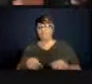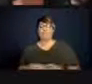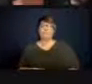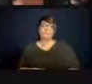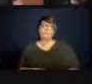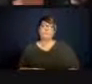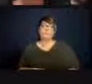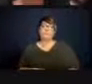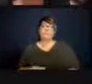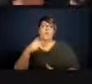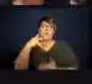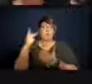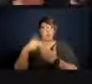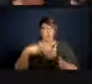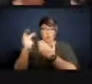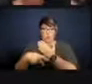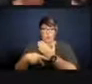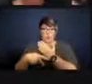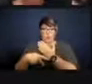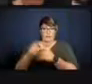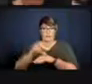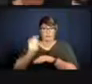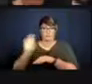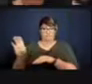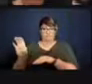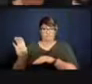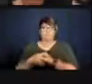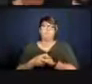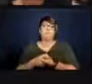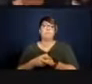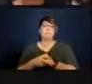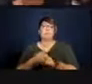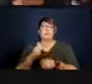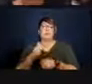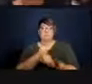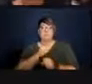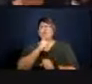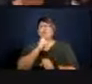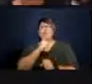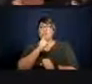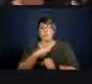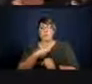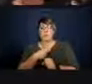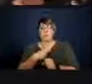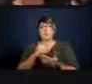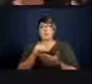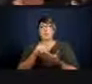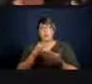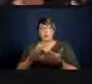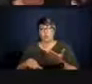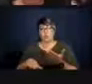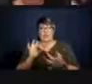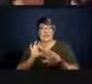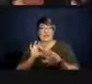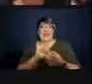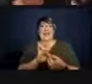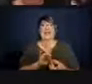بتقديم نبذة مختصرة عن الأشياء التي قاموا بها وأيضا